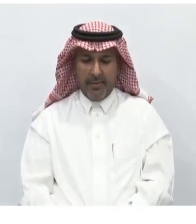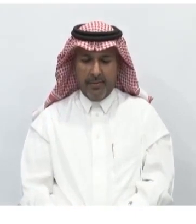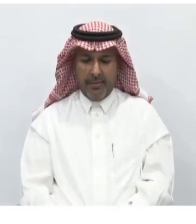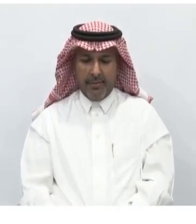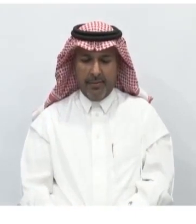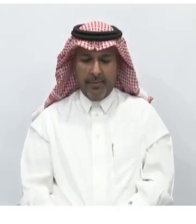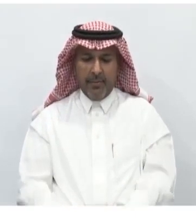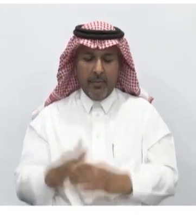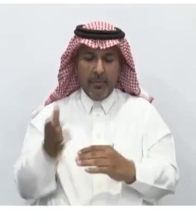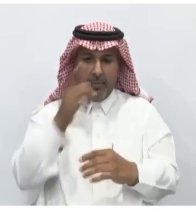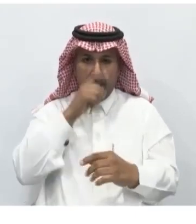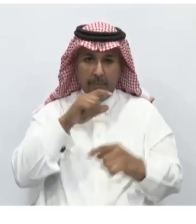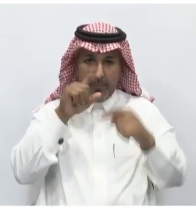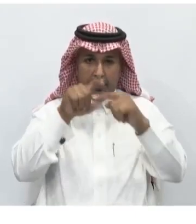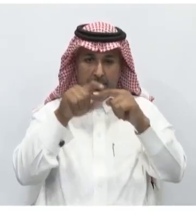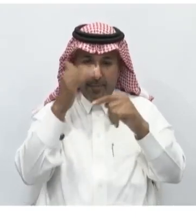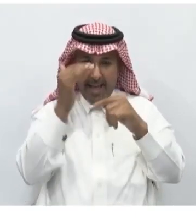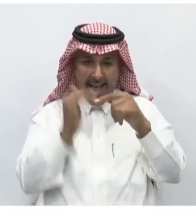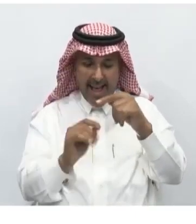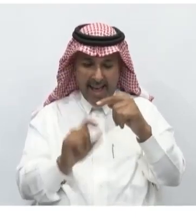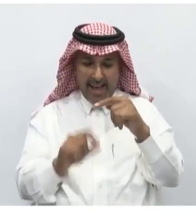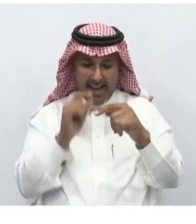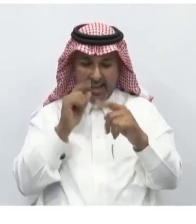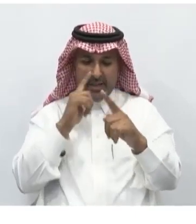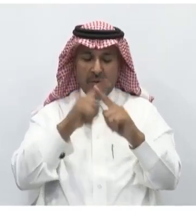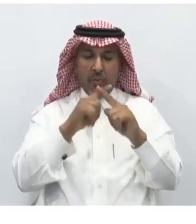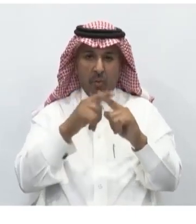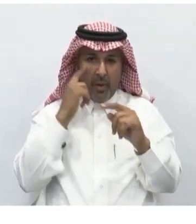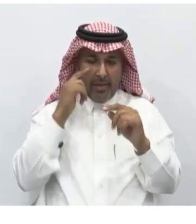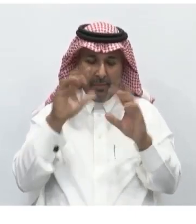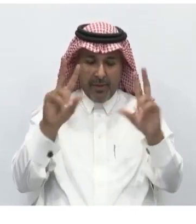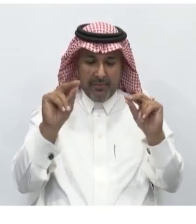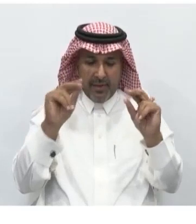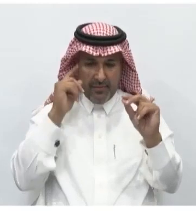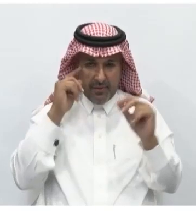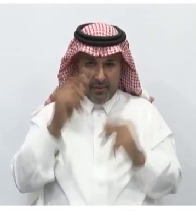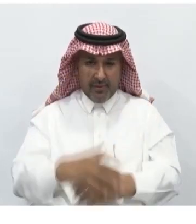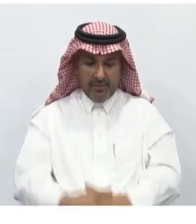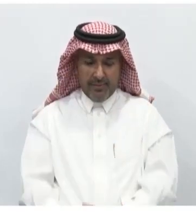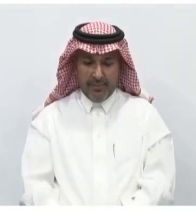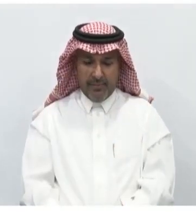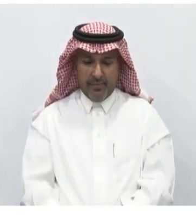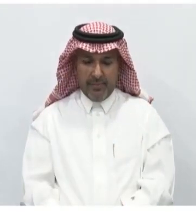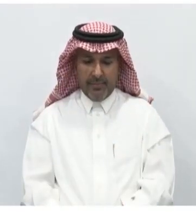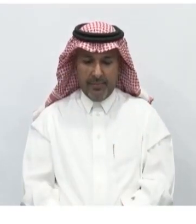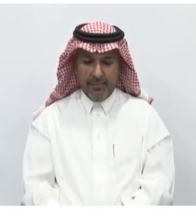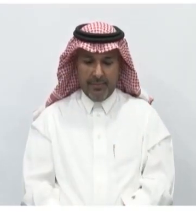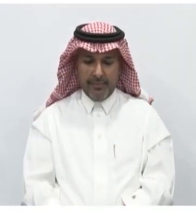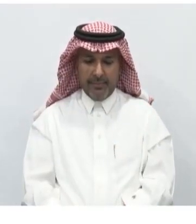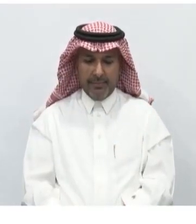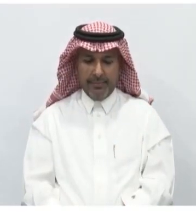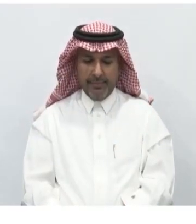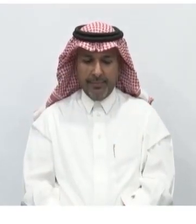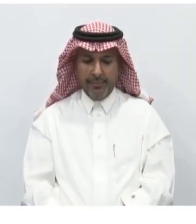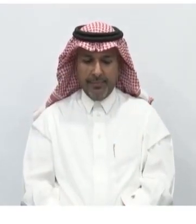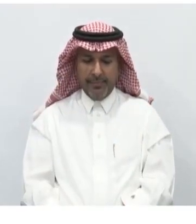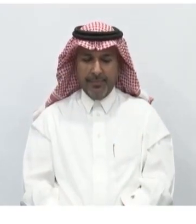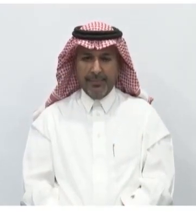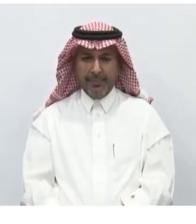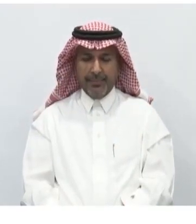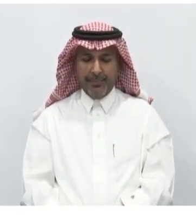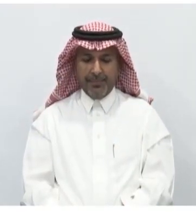الـ 129 سنستخدمها هنا في البسط. إذاً القيمة لدي هنا